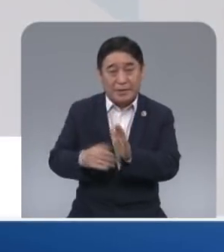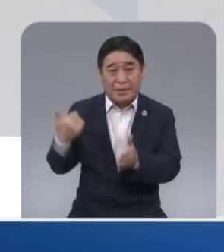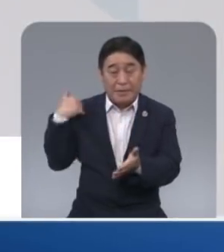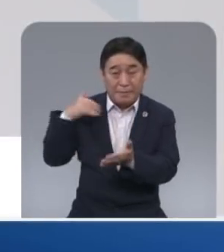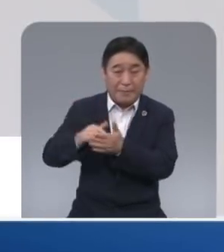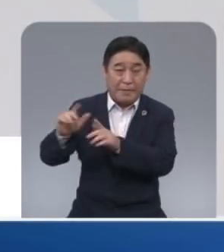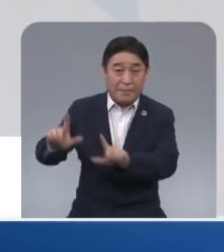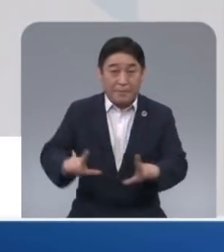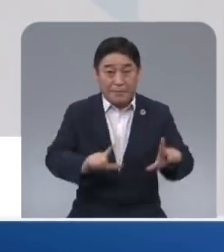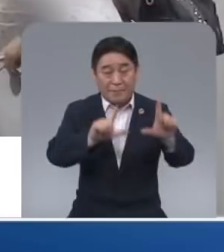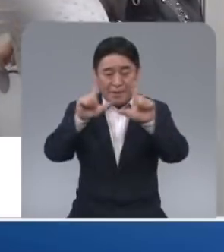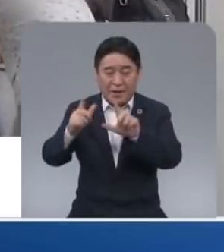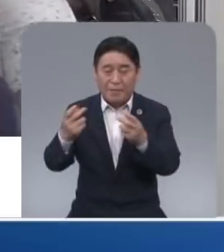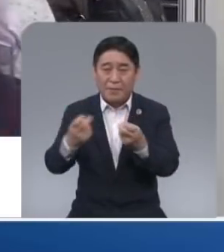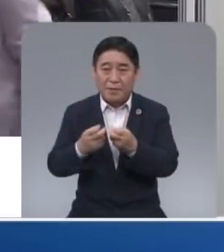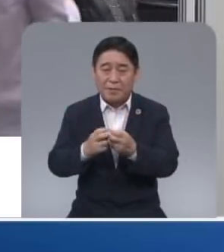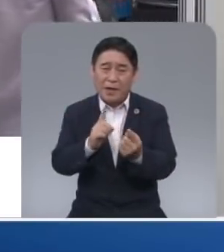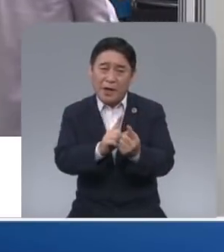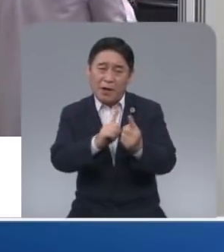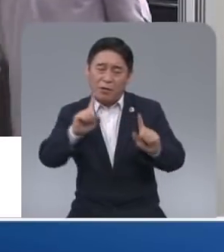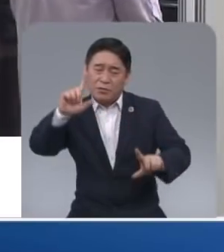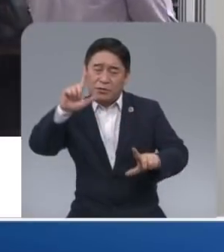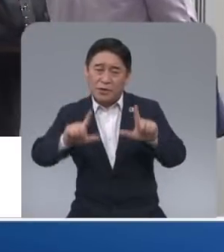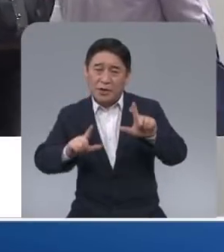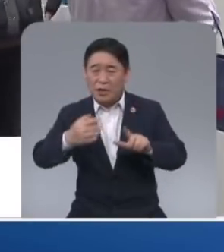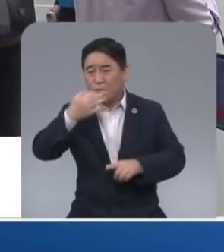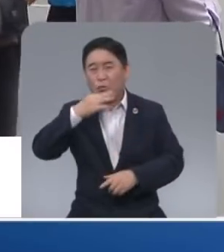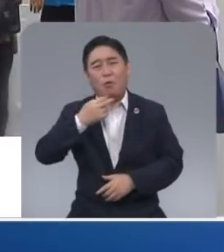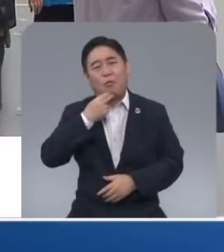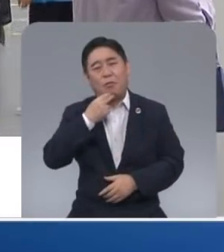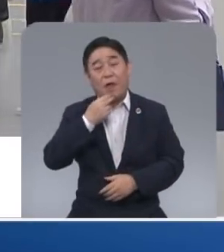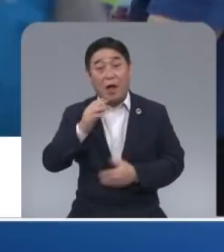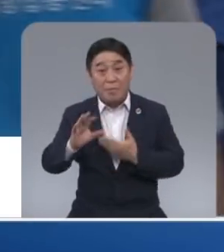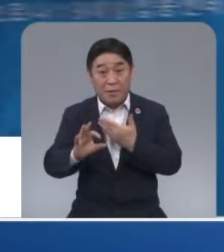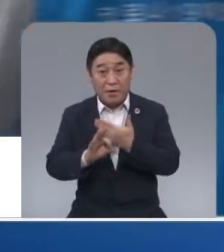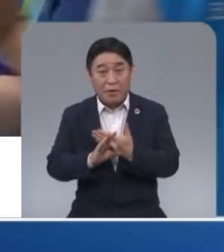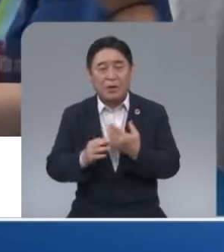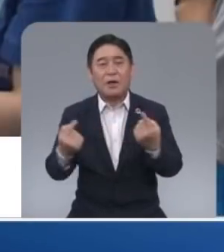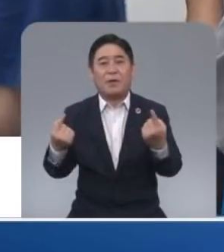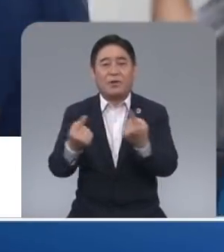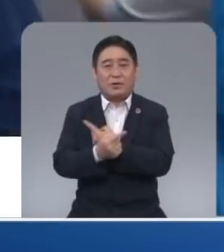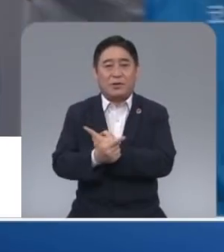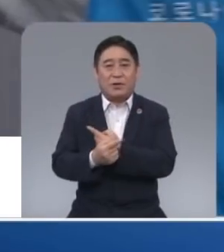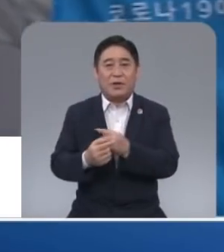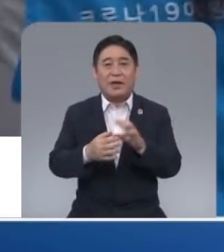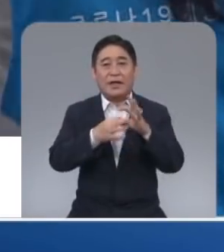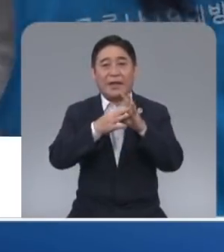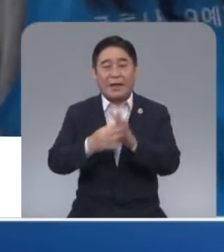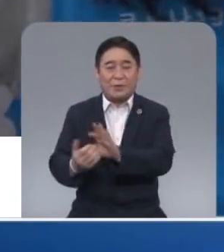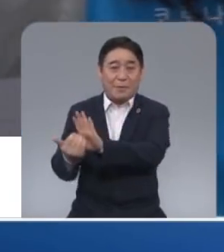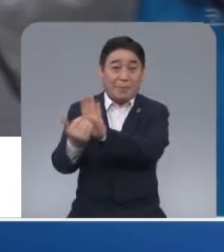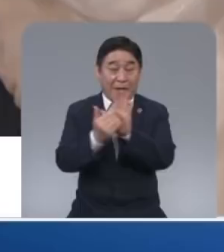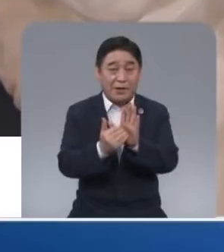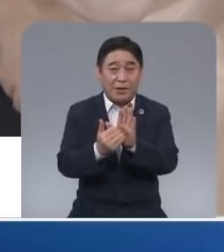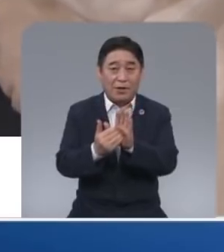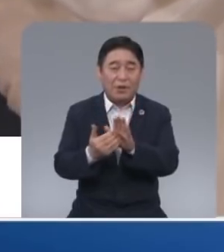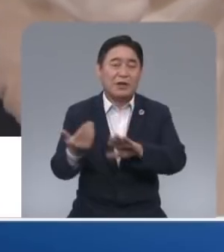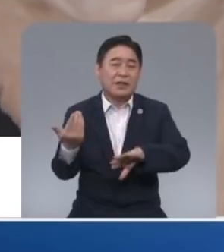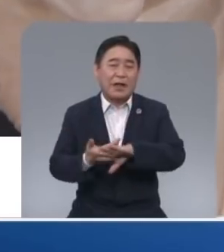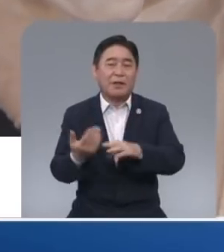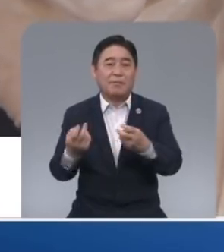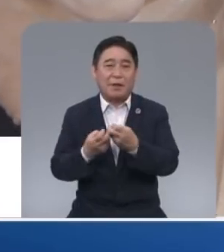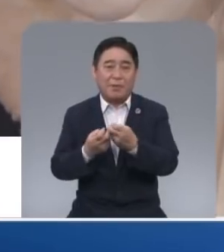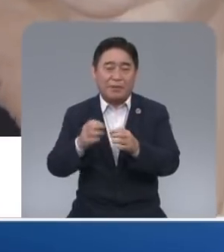텐데 네. 사실 지금 거리두기 체계가 유효하지 않다면 이 틀을 좀 바꿔서 지속적인 방역으로 다른 방법으로 좀